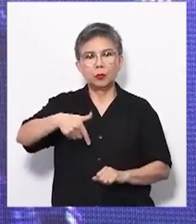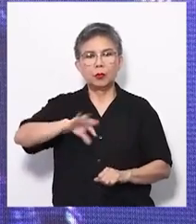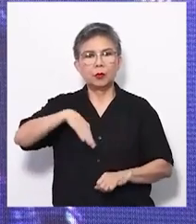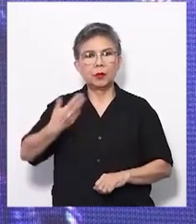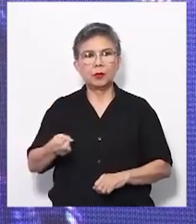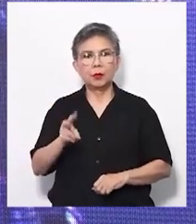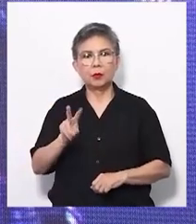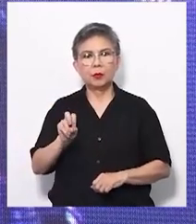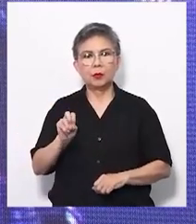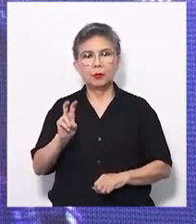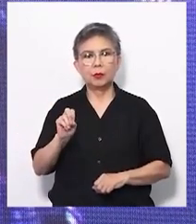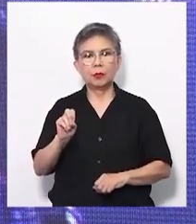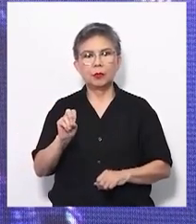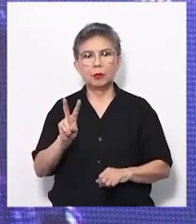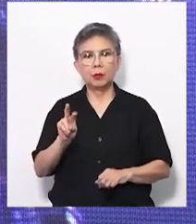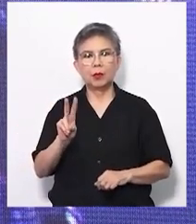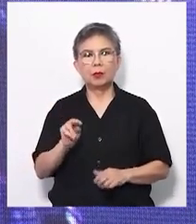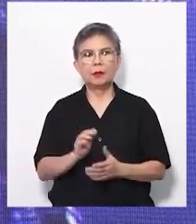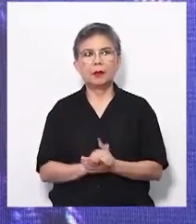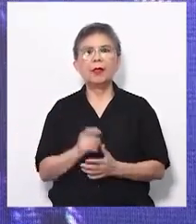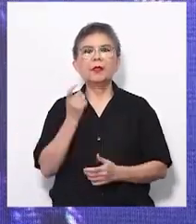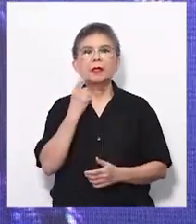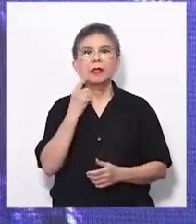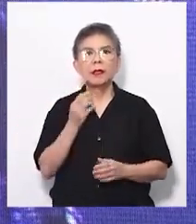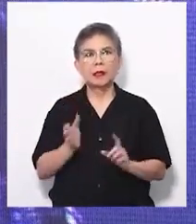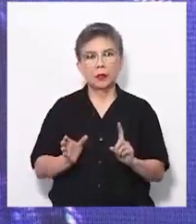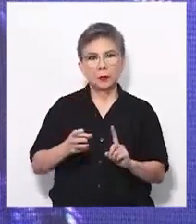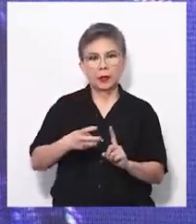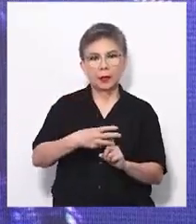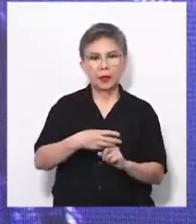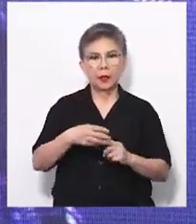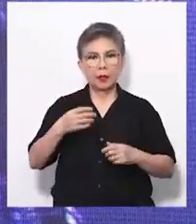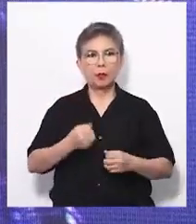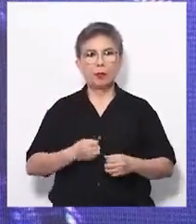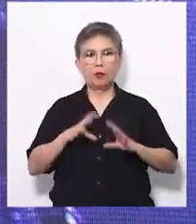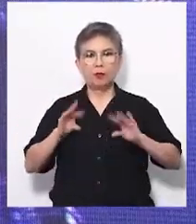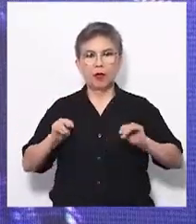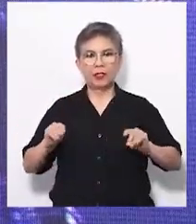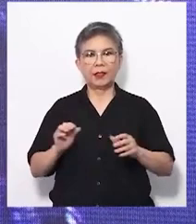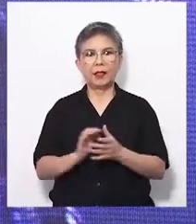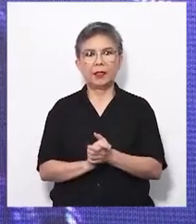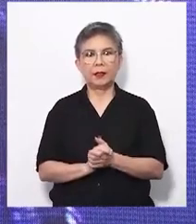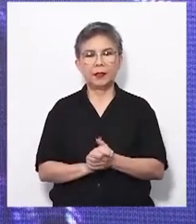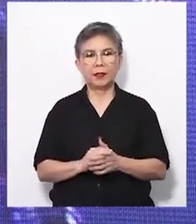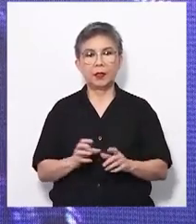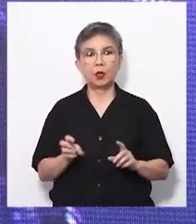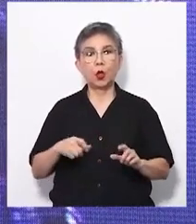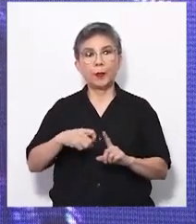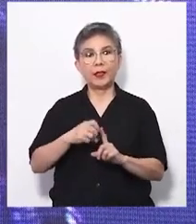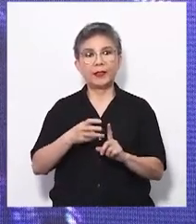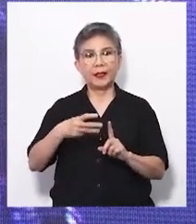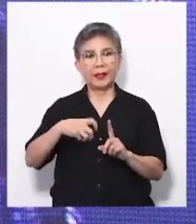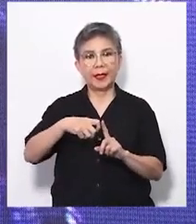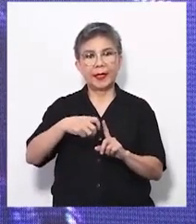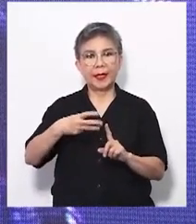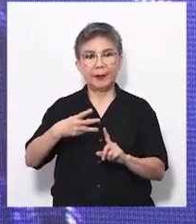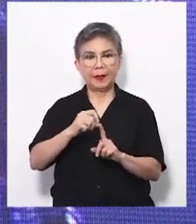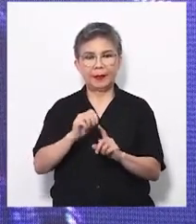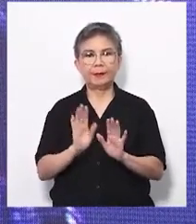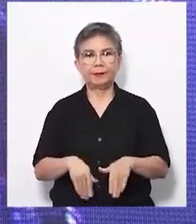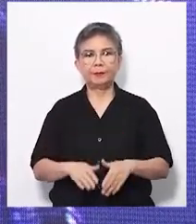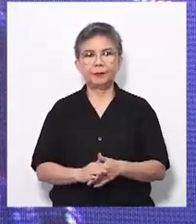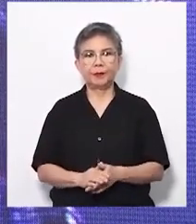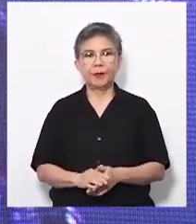7 Tahun 2022 tentang kode etik profesi dan Komisi kode etik Polri